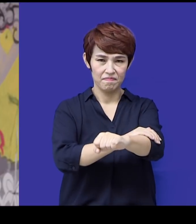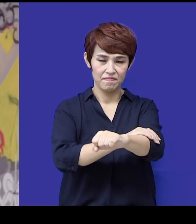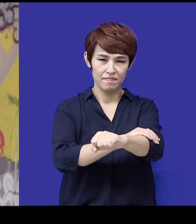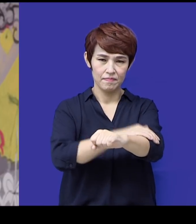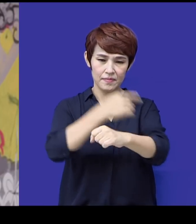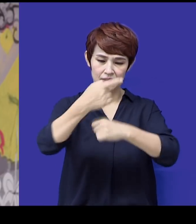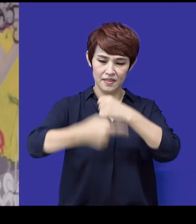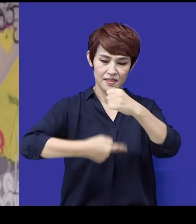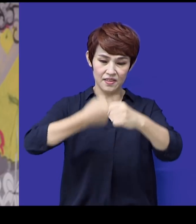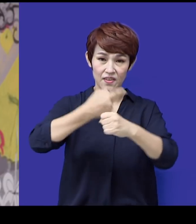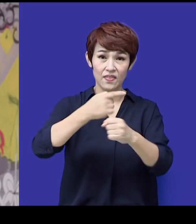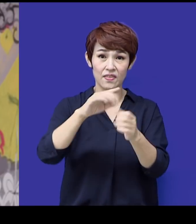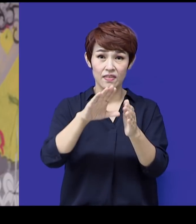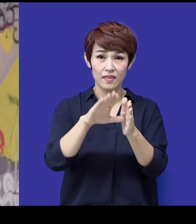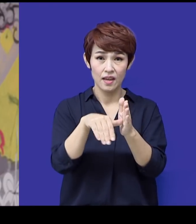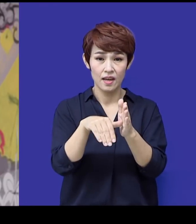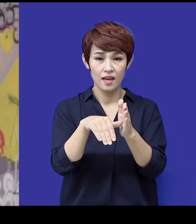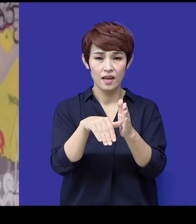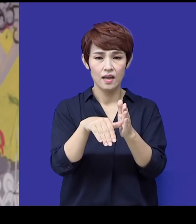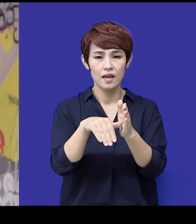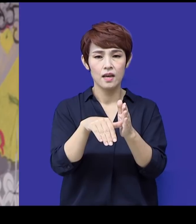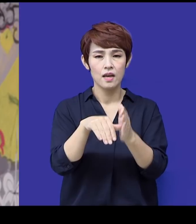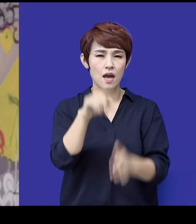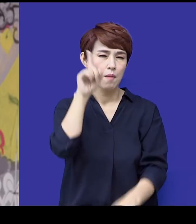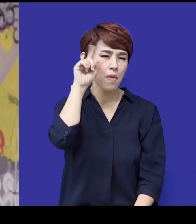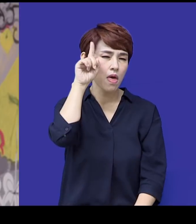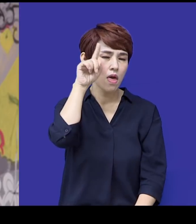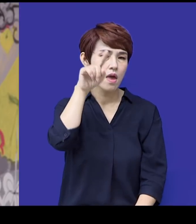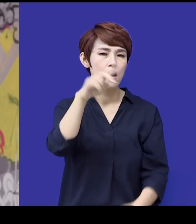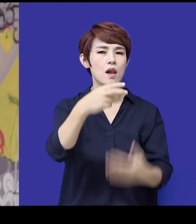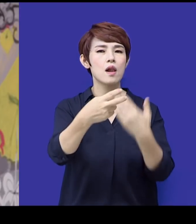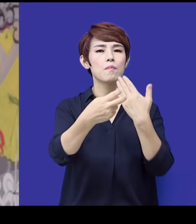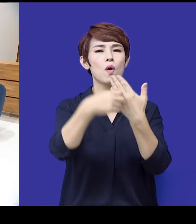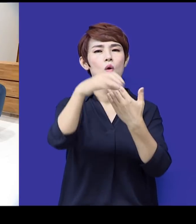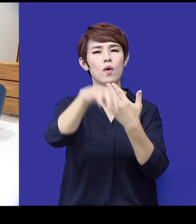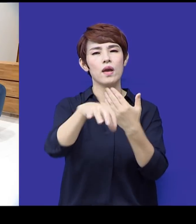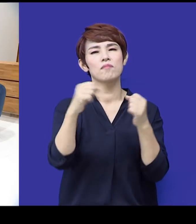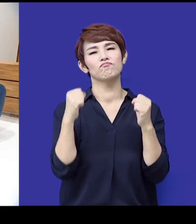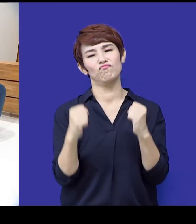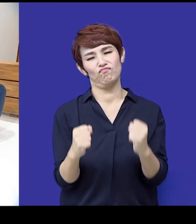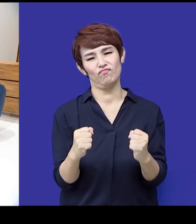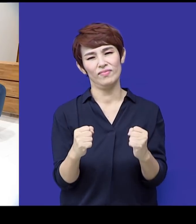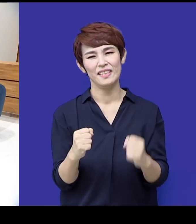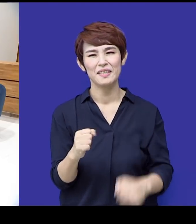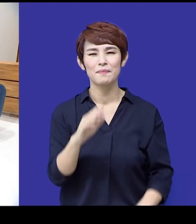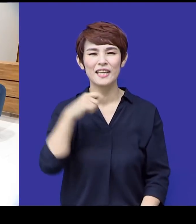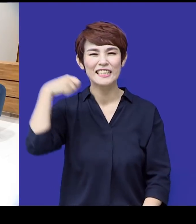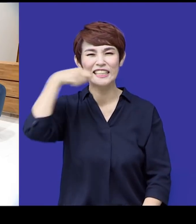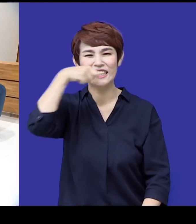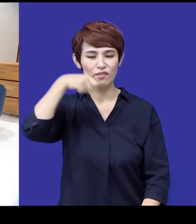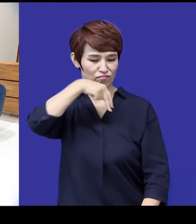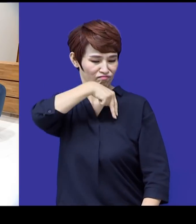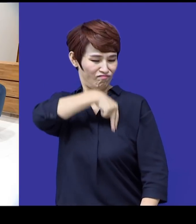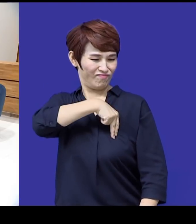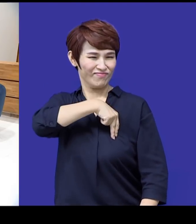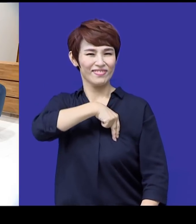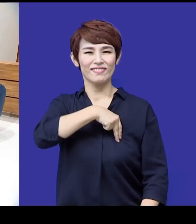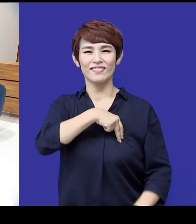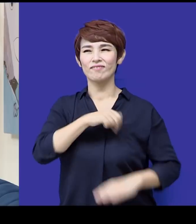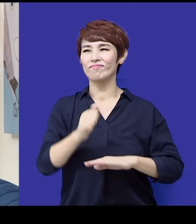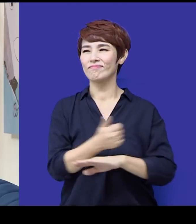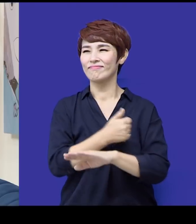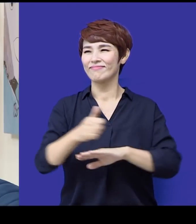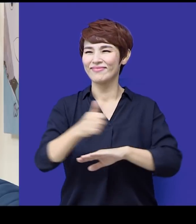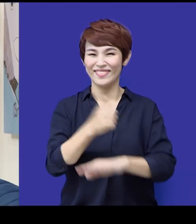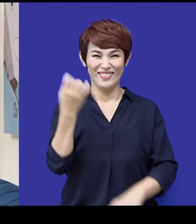그때 당시 저희 때는 거의 365일이 병원에서 그렇죠. 살았어요. 다 여기 칫솔 꽂고 다니시고 예, 그러셨잖아요. 예. 네.